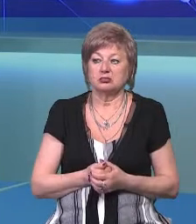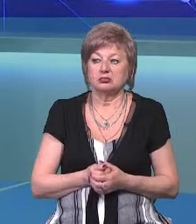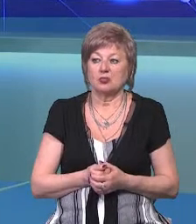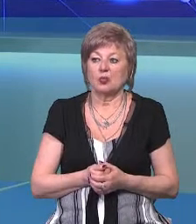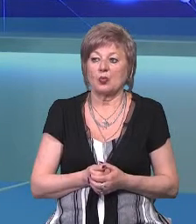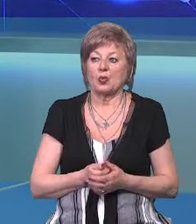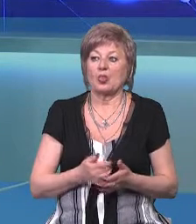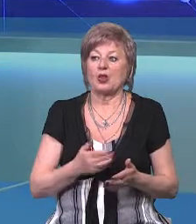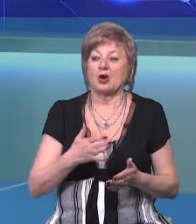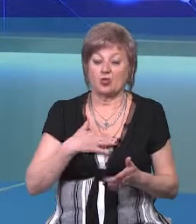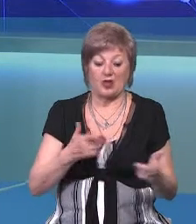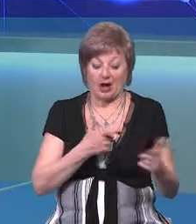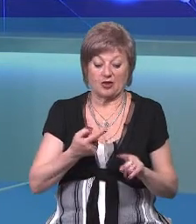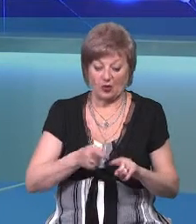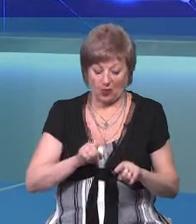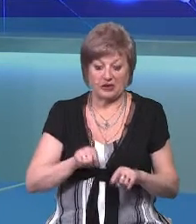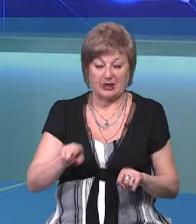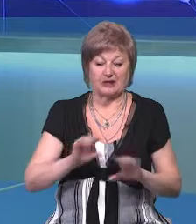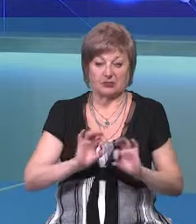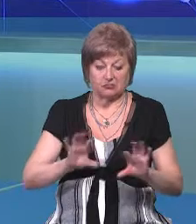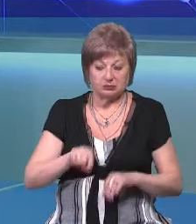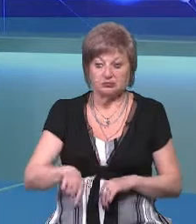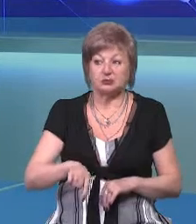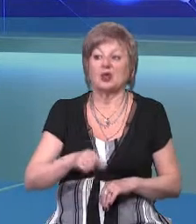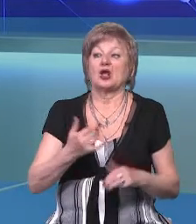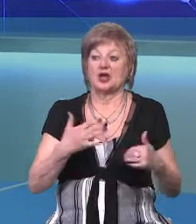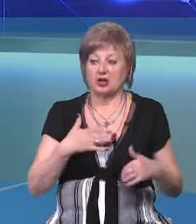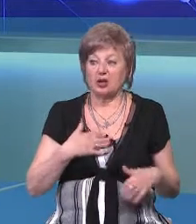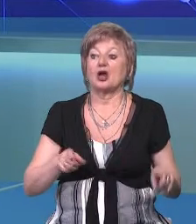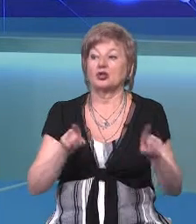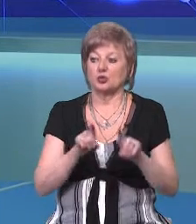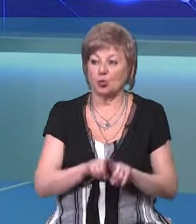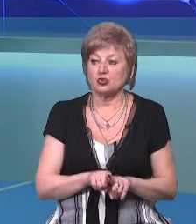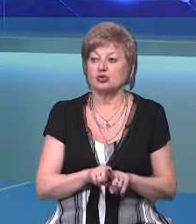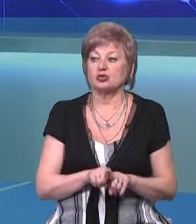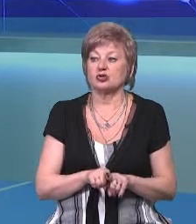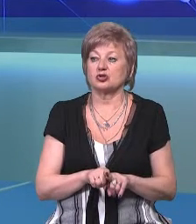я ж кажу, коли я готувався до цієї передачі, я теж у